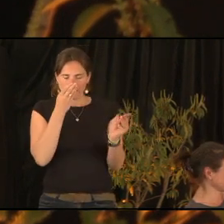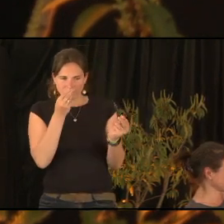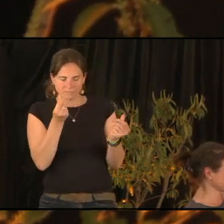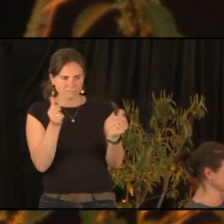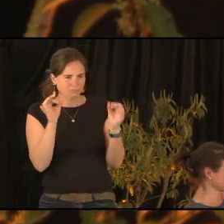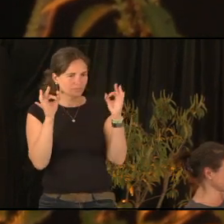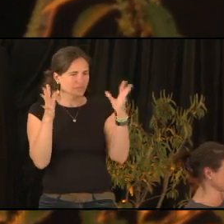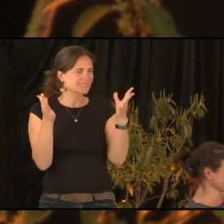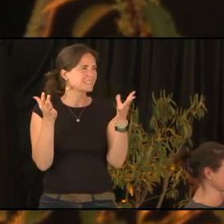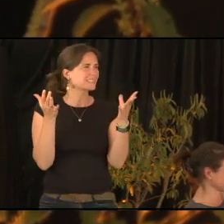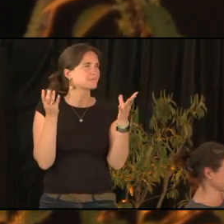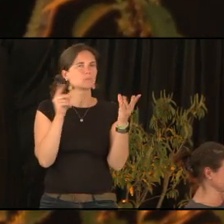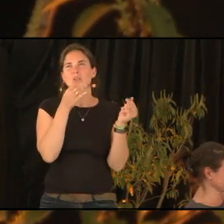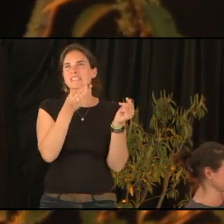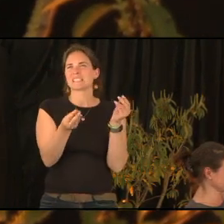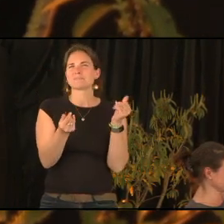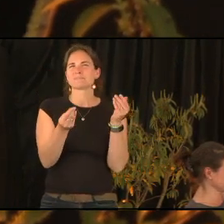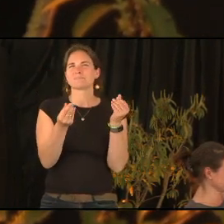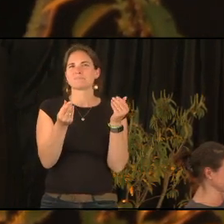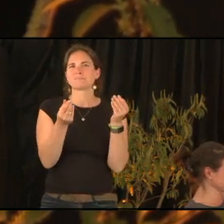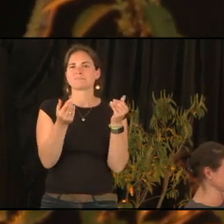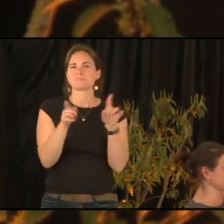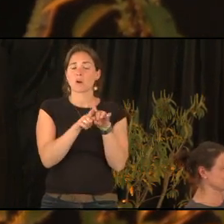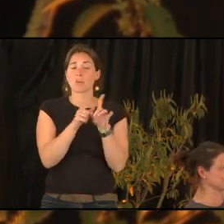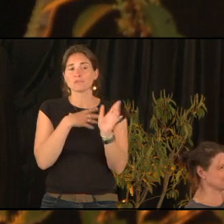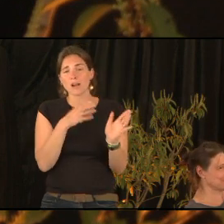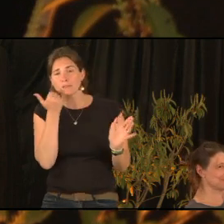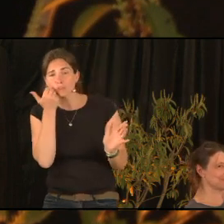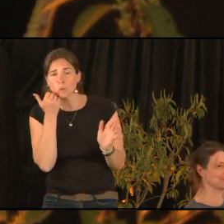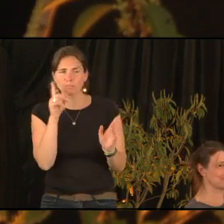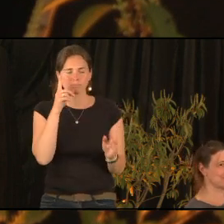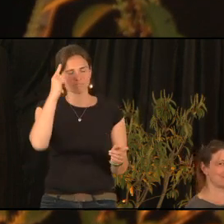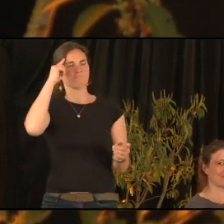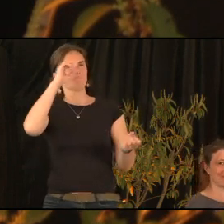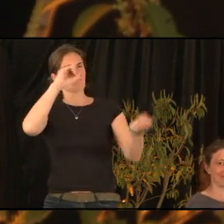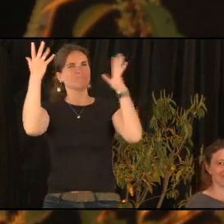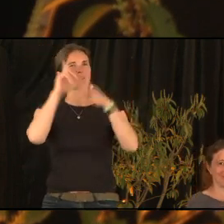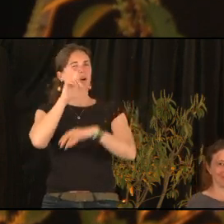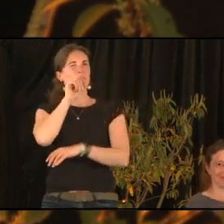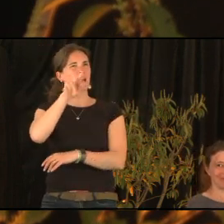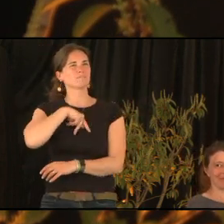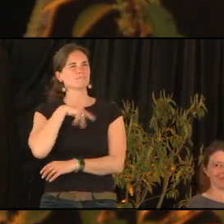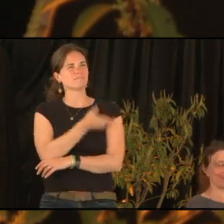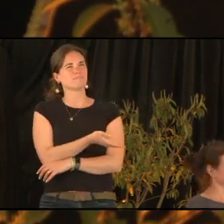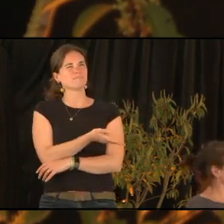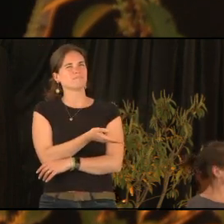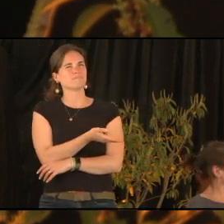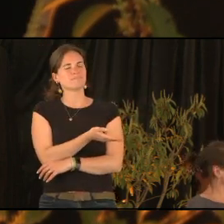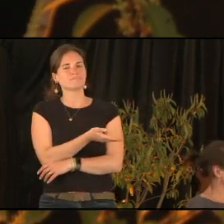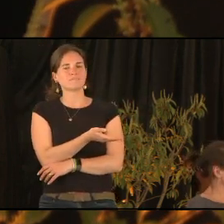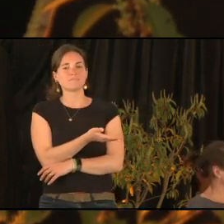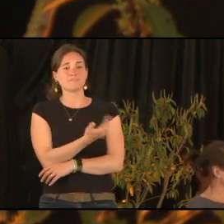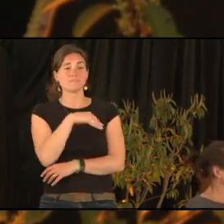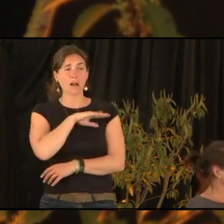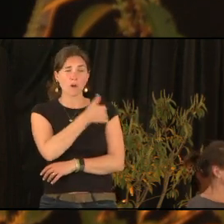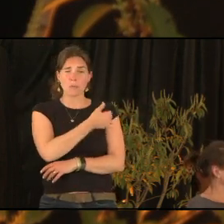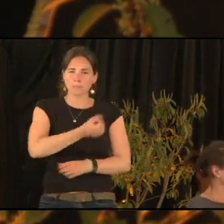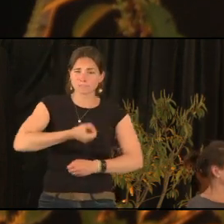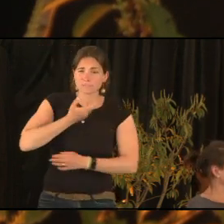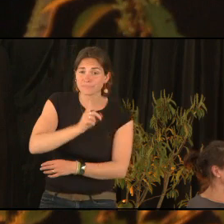Oui, sur le quotidien. Alors, c'est marrant parce que là, vous en parlez aussi, mais la tragédie, en fait, moi, c'est marrant